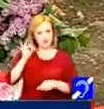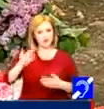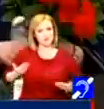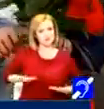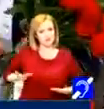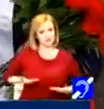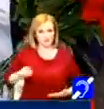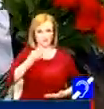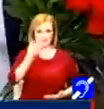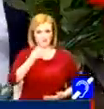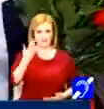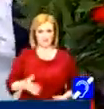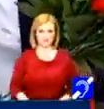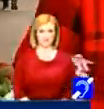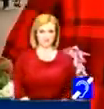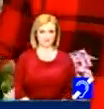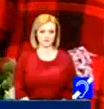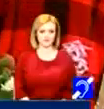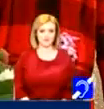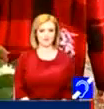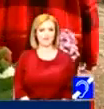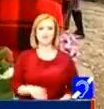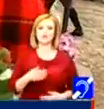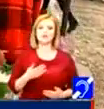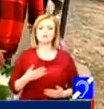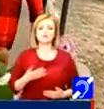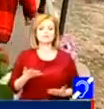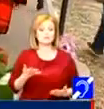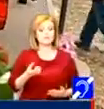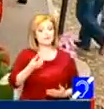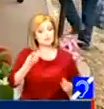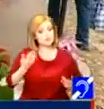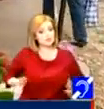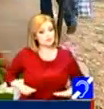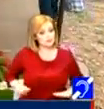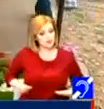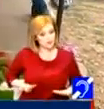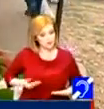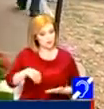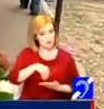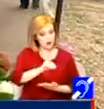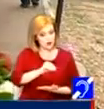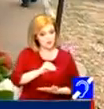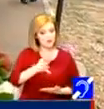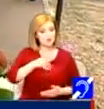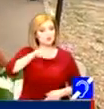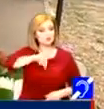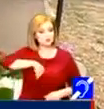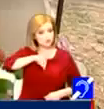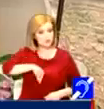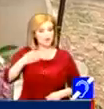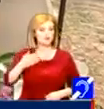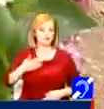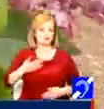dar pe lângă asta sunt și mai ecologice. Vii, sufletele vii, a părinților, a fratelui, că aici sunt